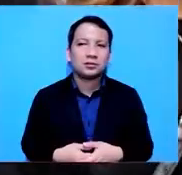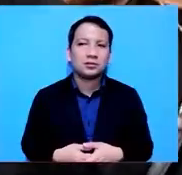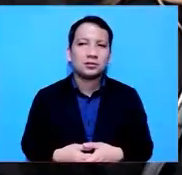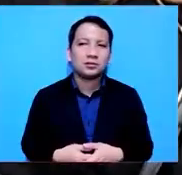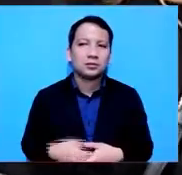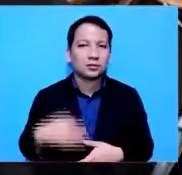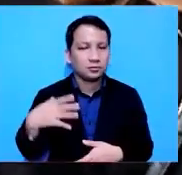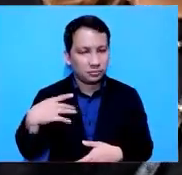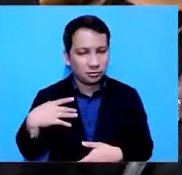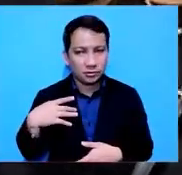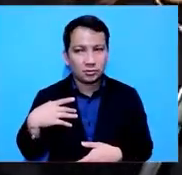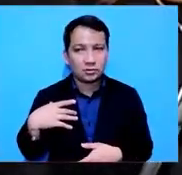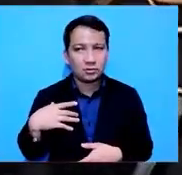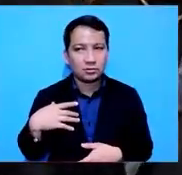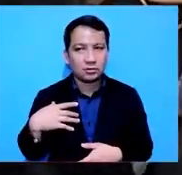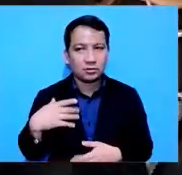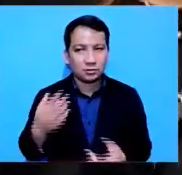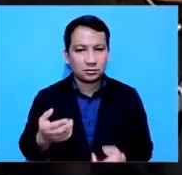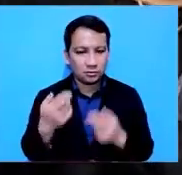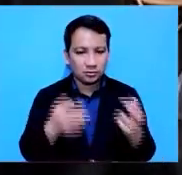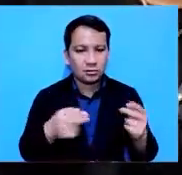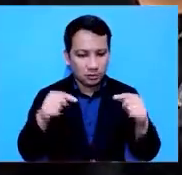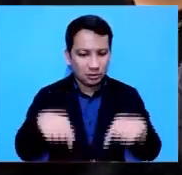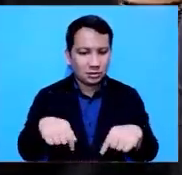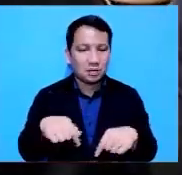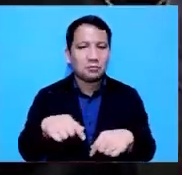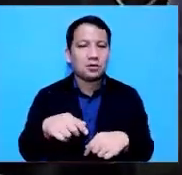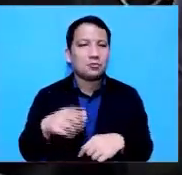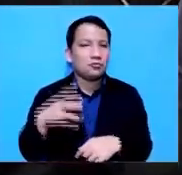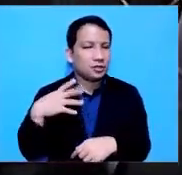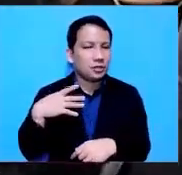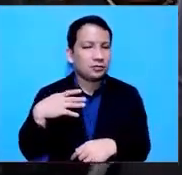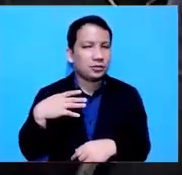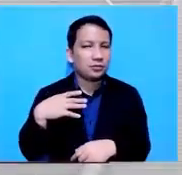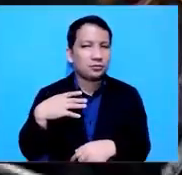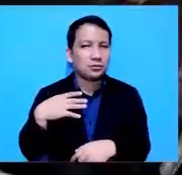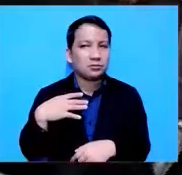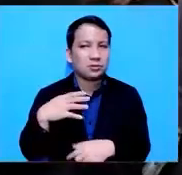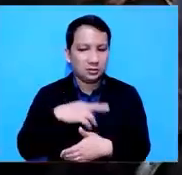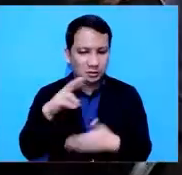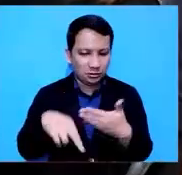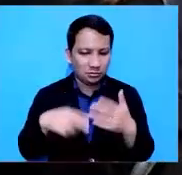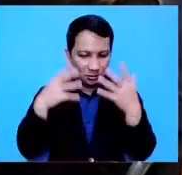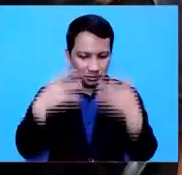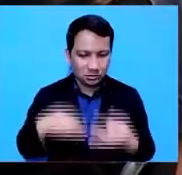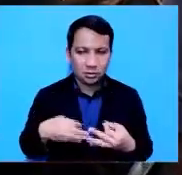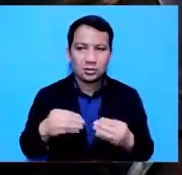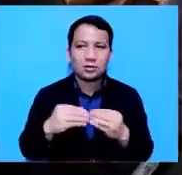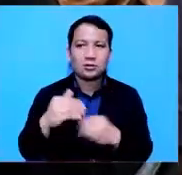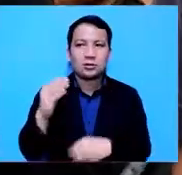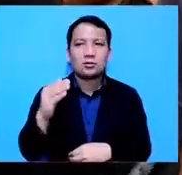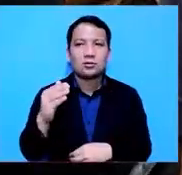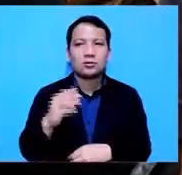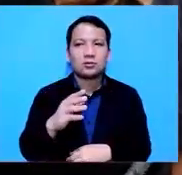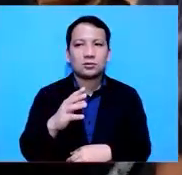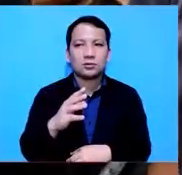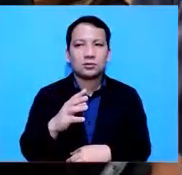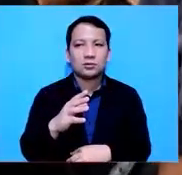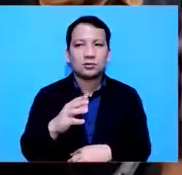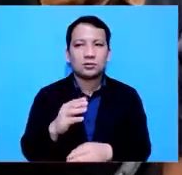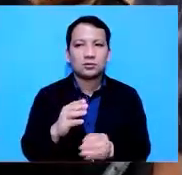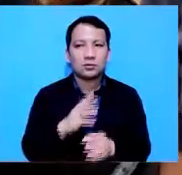tayo for resolution na yung dito po. So, antabayan na lang natin. The more he speaks, the more he would